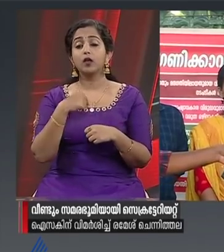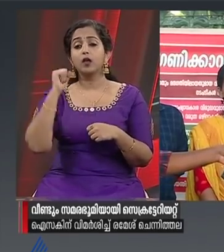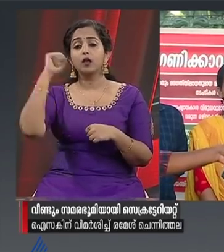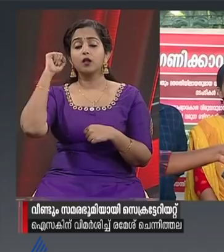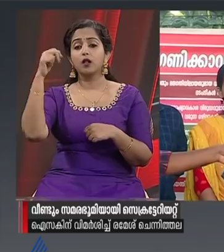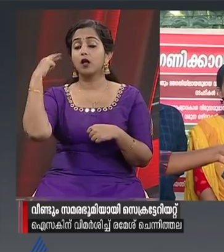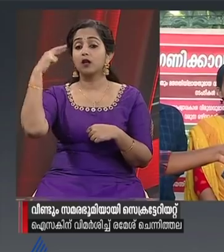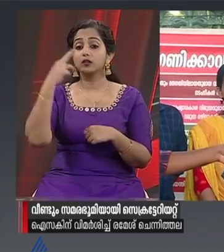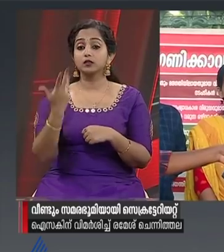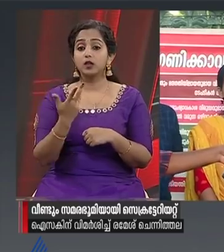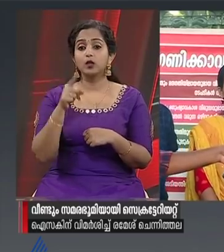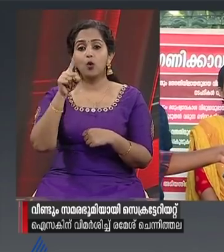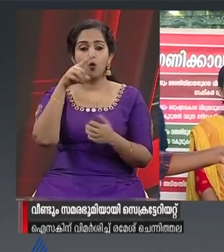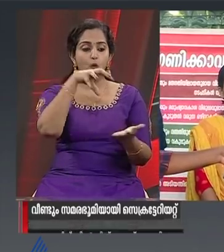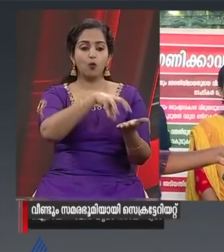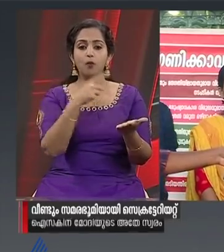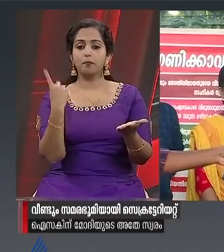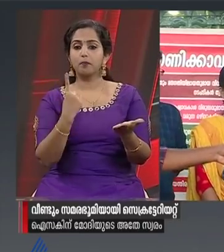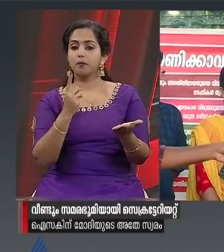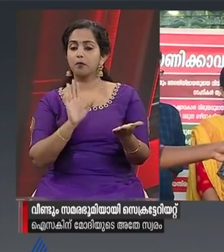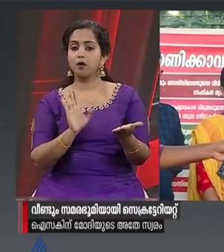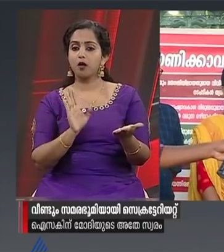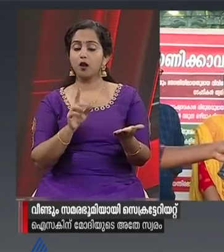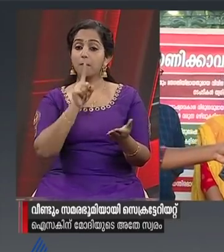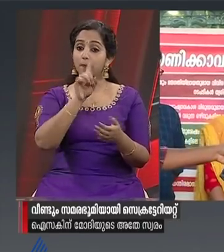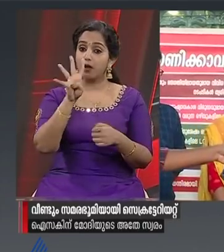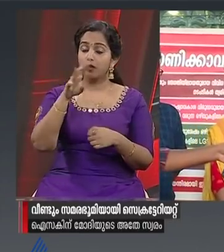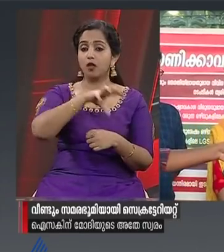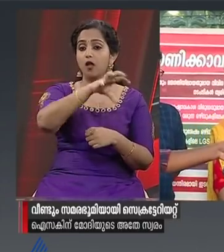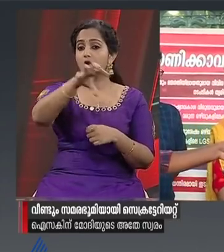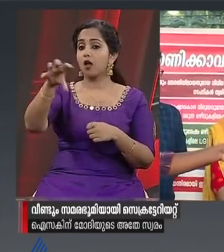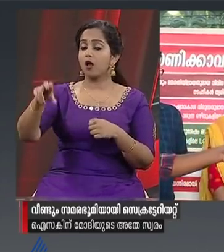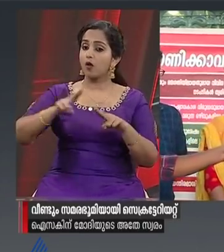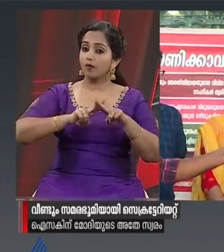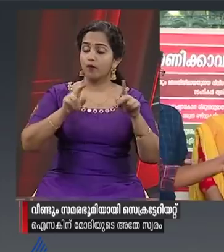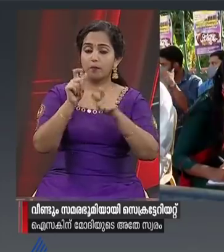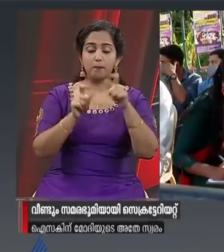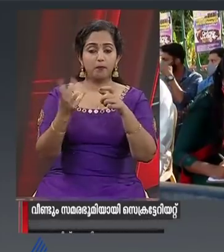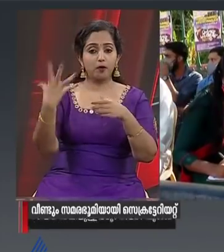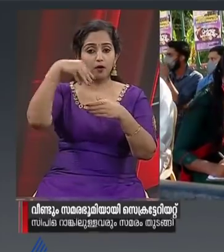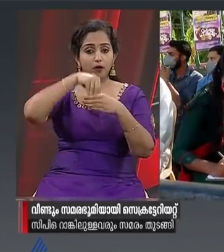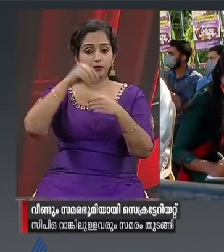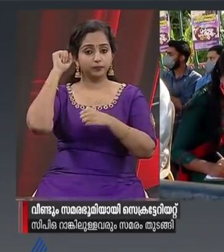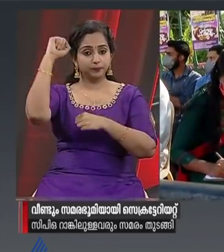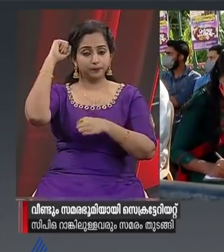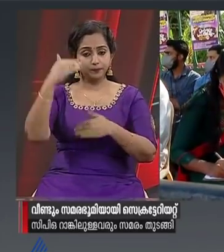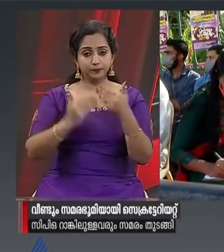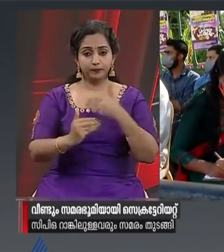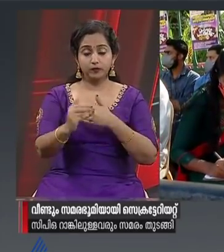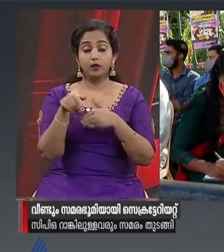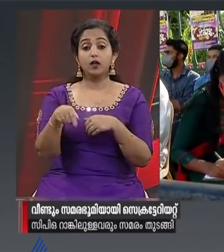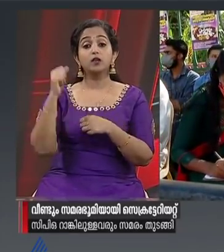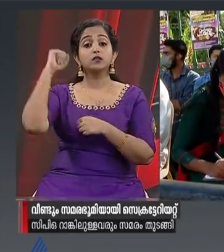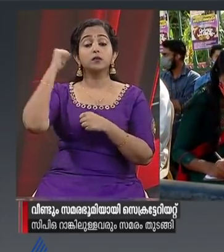ഒരു ഒരു ഒരു ജില്ലക്ക് വേണ്ടി മാത്രമൊന്നല്ല, 14 ജില്ലയിലെ റാങ്ക് ഹോൾഡേഴ്സിന്റെ പ്രതിനിധികളായിട്ടാണ്. സമരം സർക്കാരിനെ